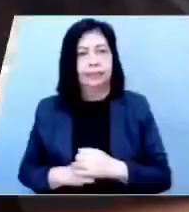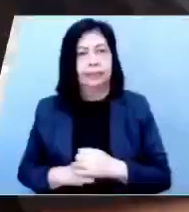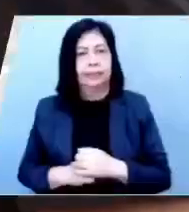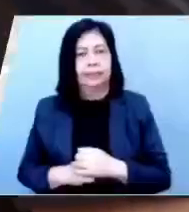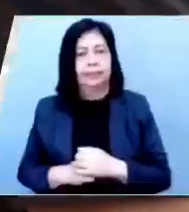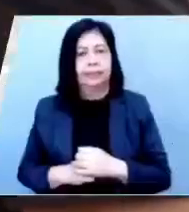ulit